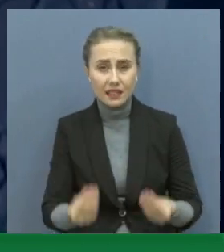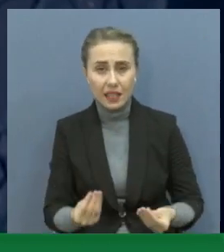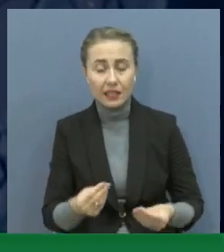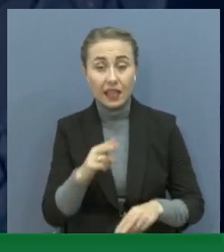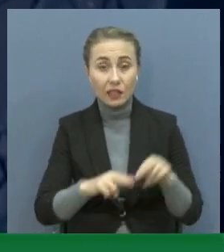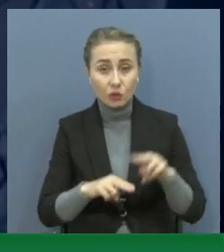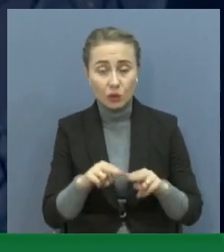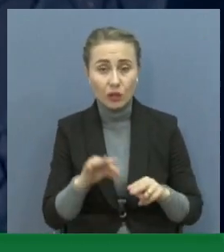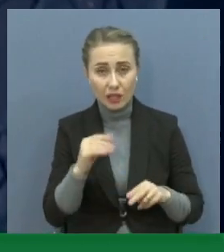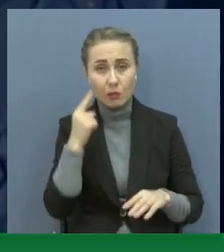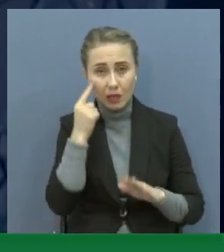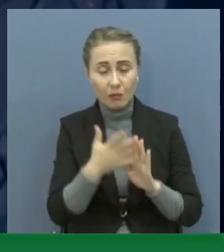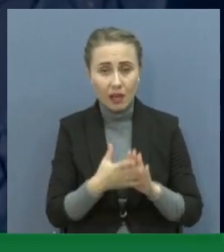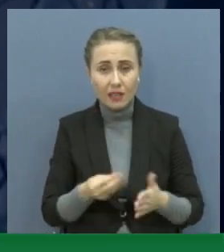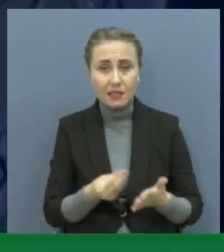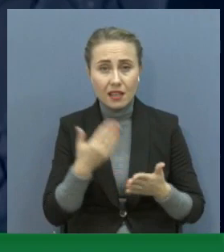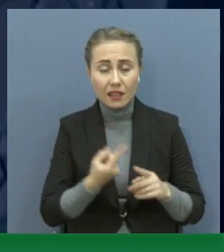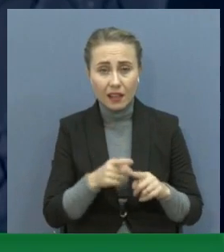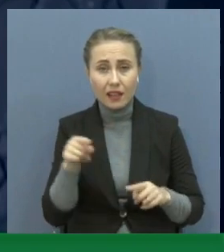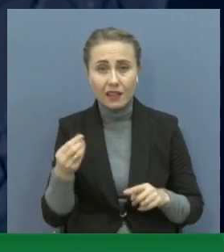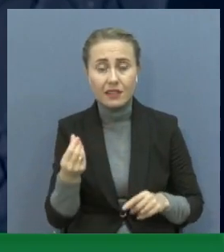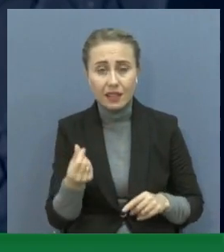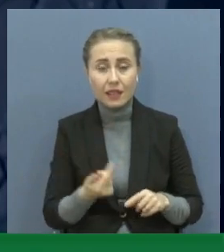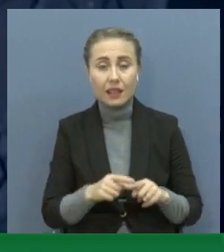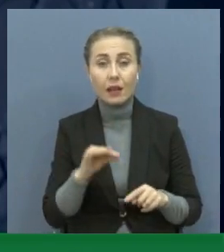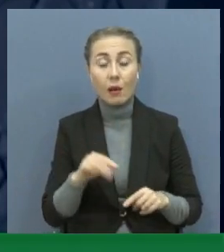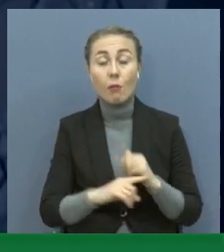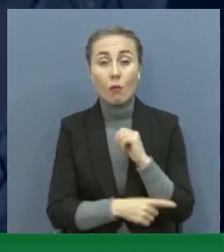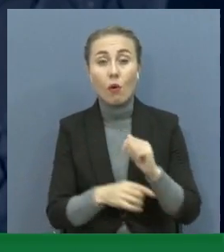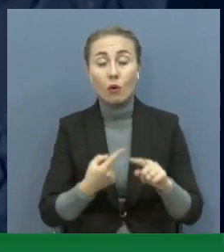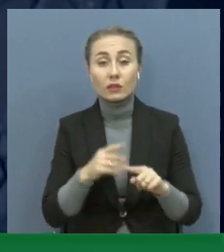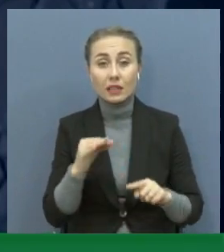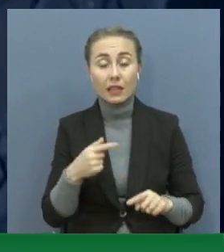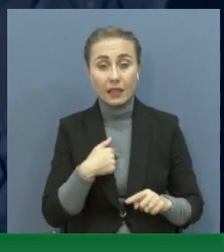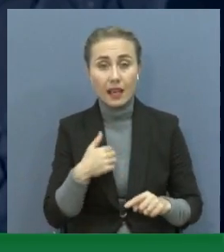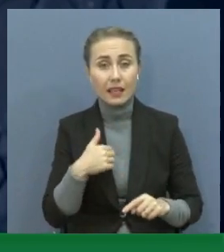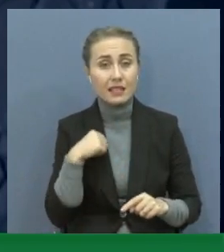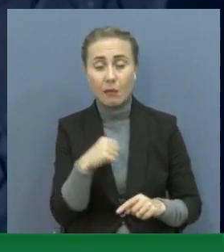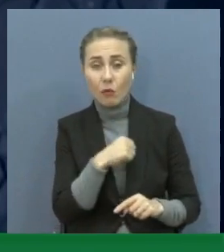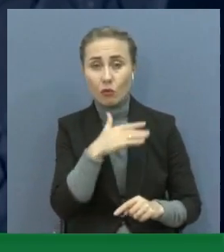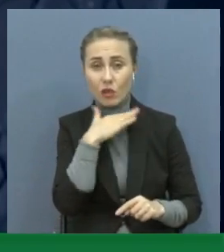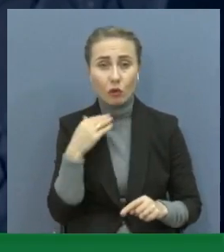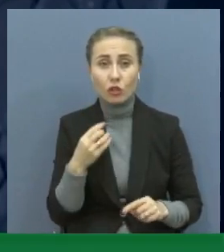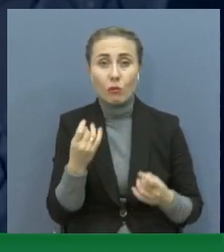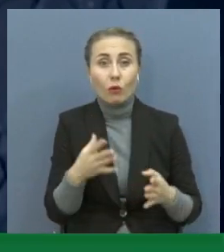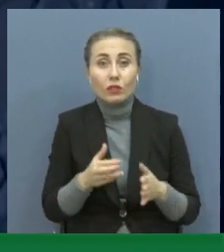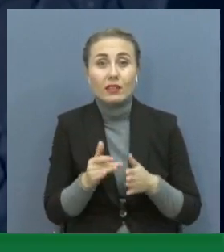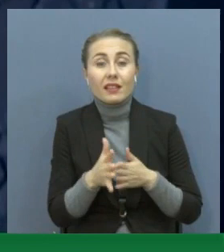тогда понимал ценность этих денег. После этого тебе самому не хочется эти деньги просто тратить